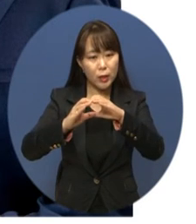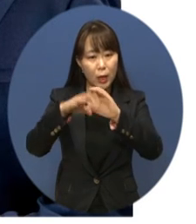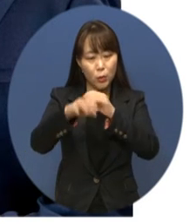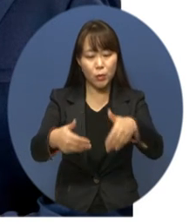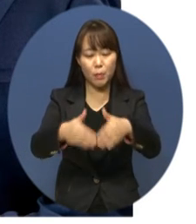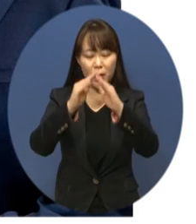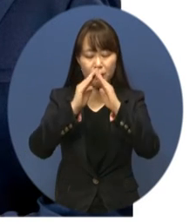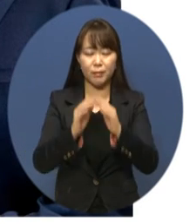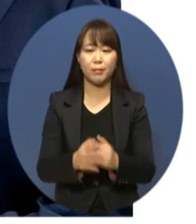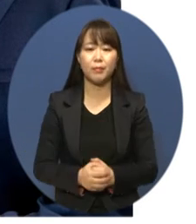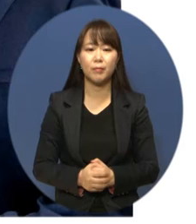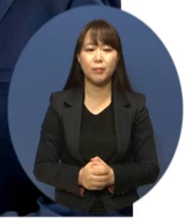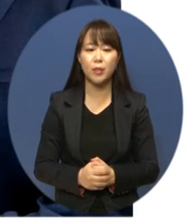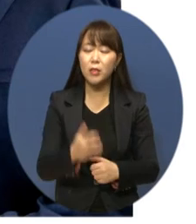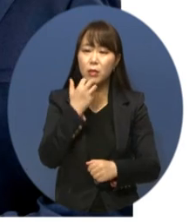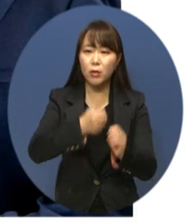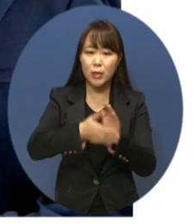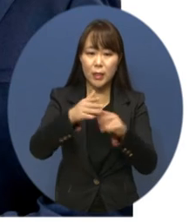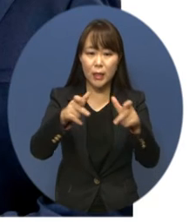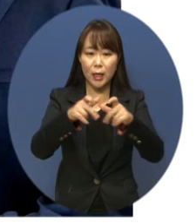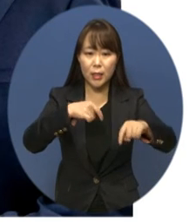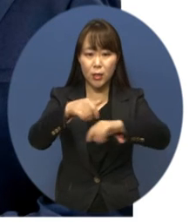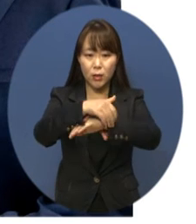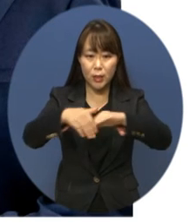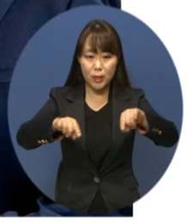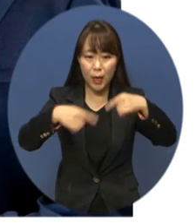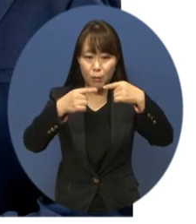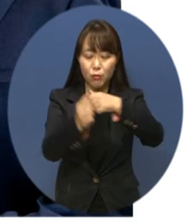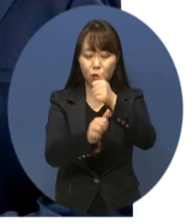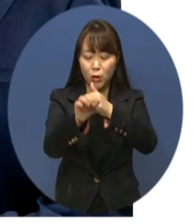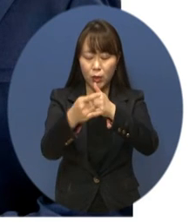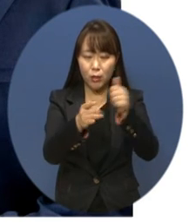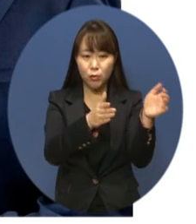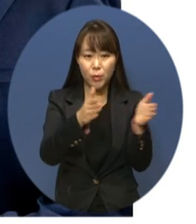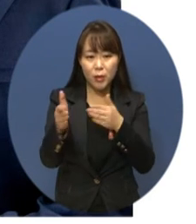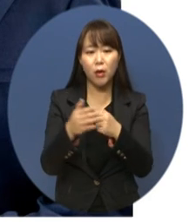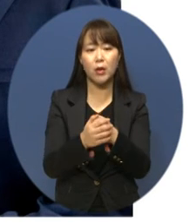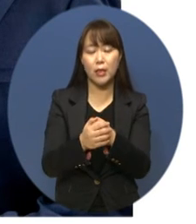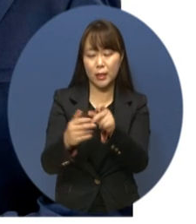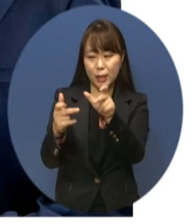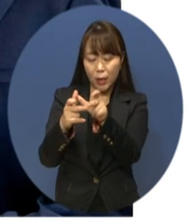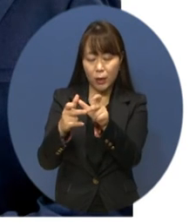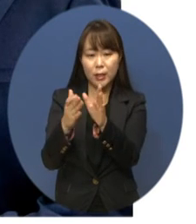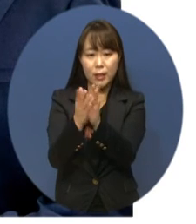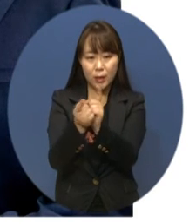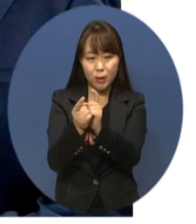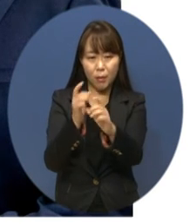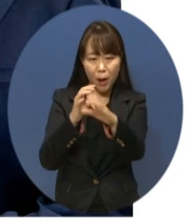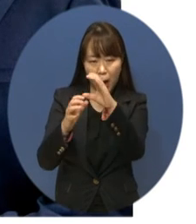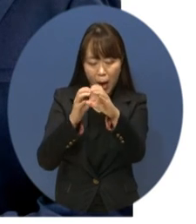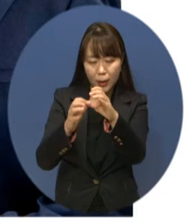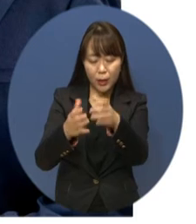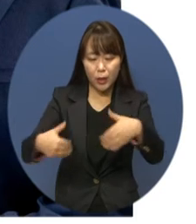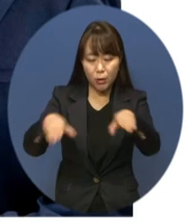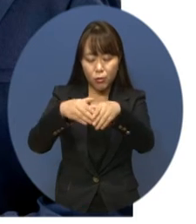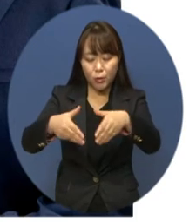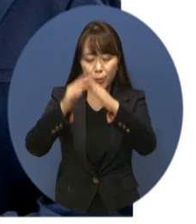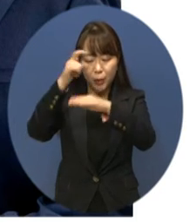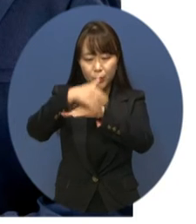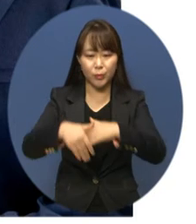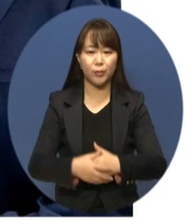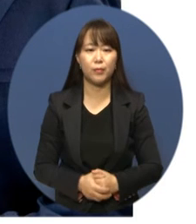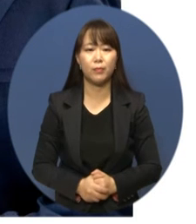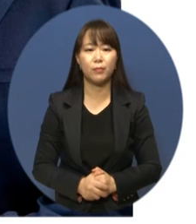됩니다 서울시 장애인 정책 자문 위원회를 구성해 당사자들과 적극 소통하는 기구로 만들어갈